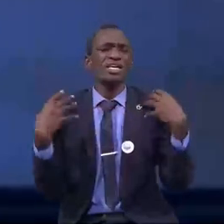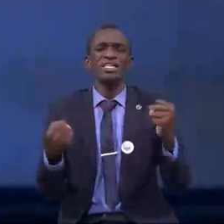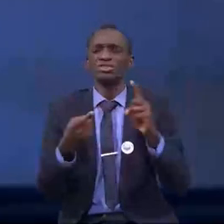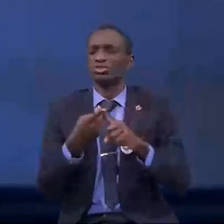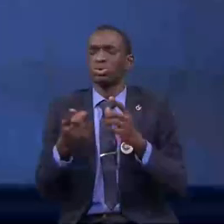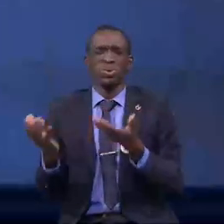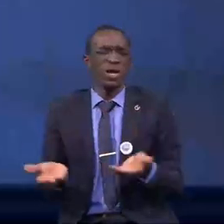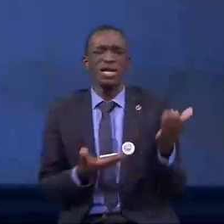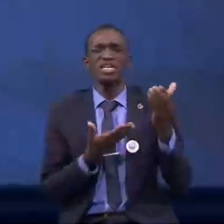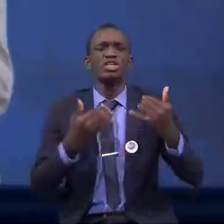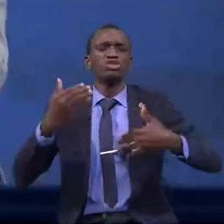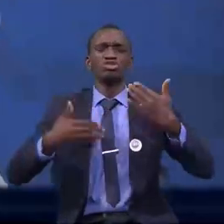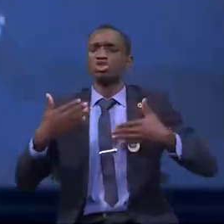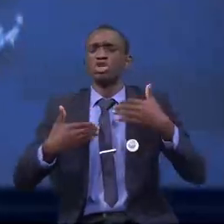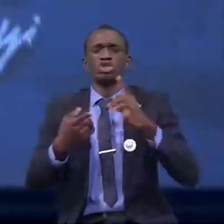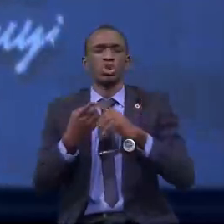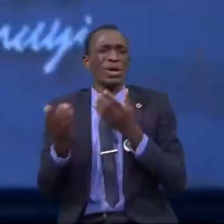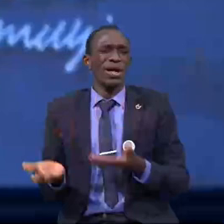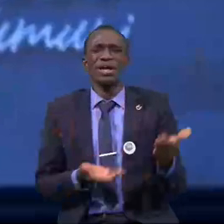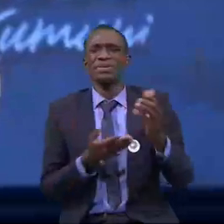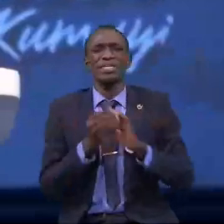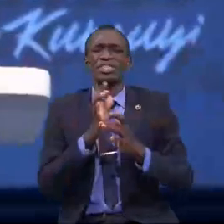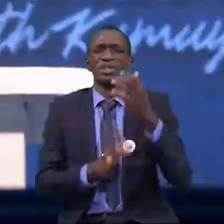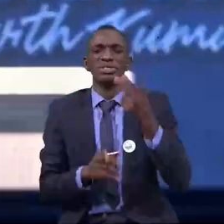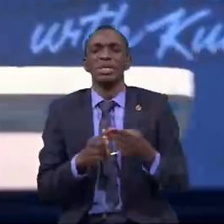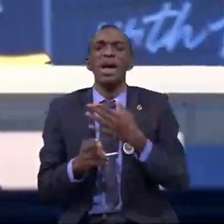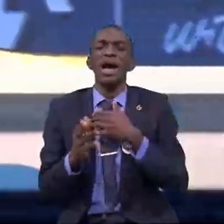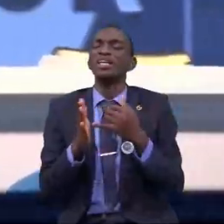portée, la joie à portée.